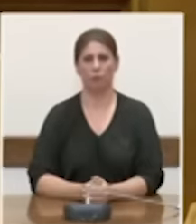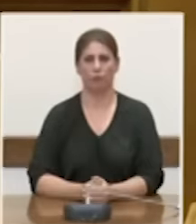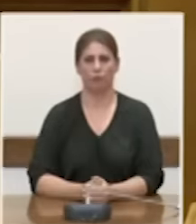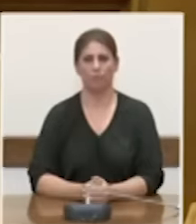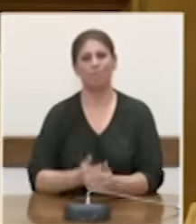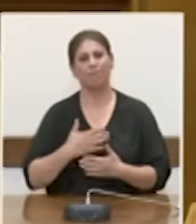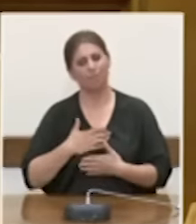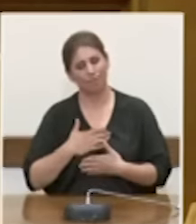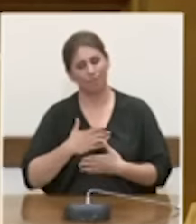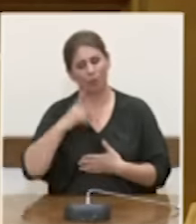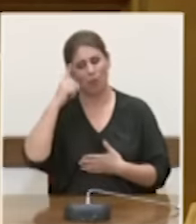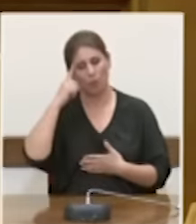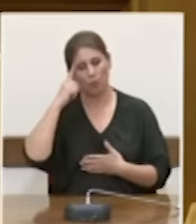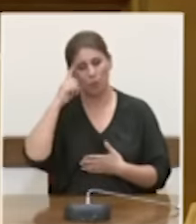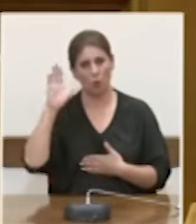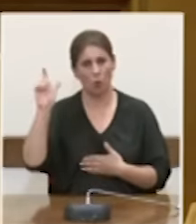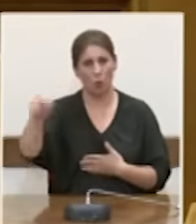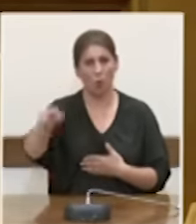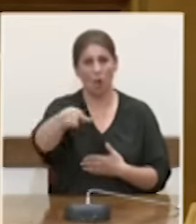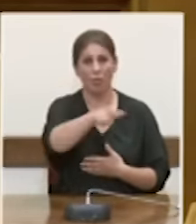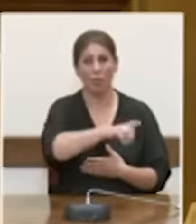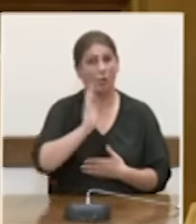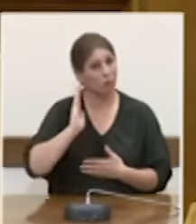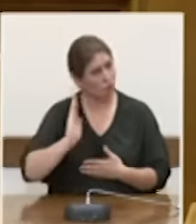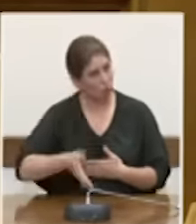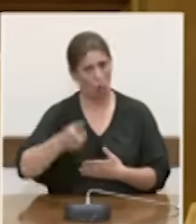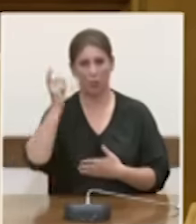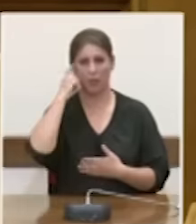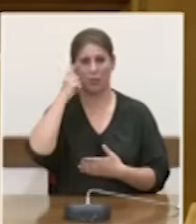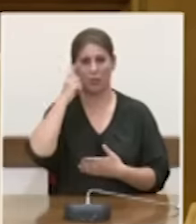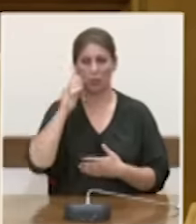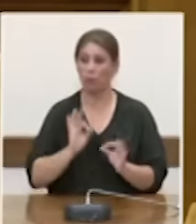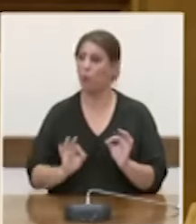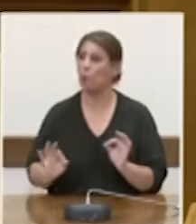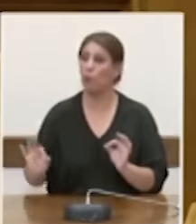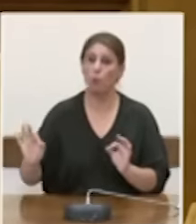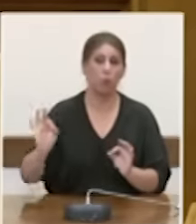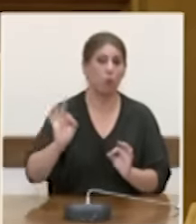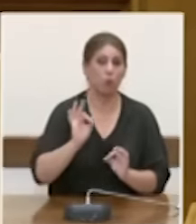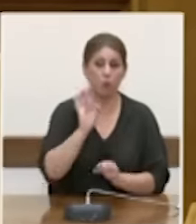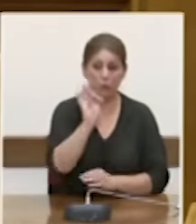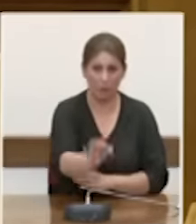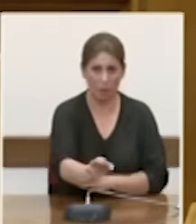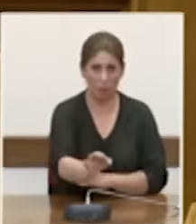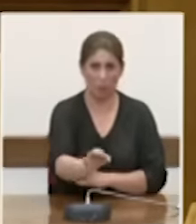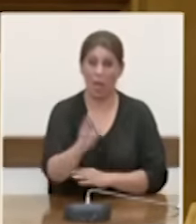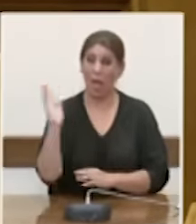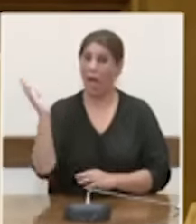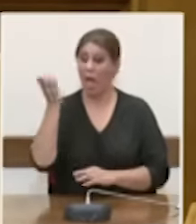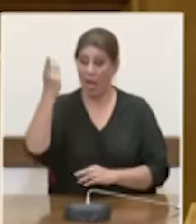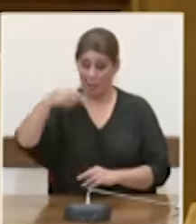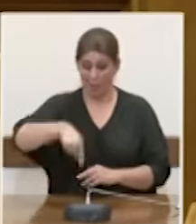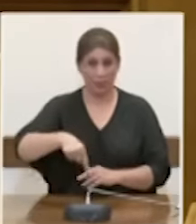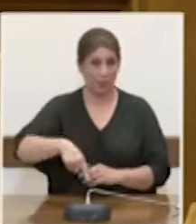Νομίζουμε ότι ο καθένας μπορεί να καταλάβει πού μας οδηγείται και πως αν σήμερα